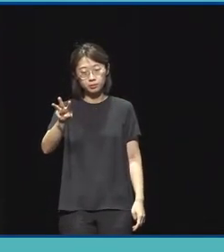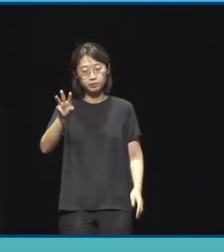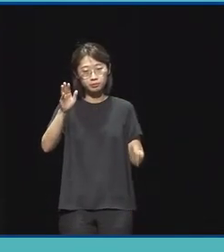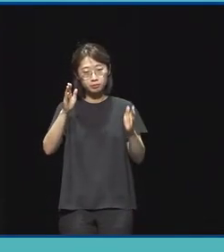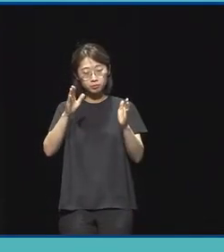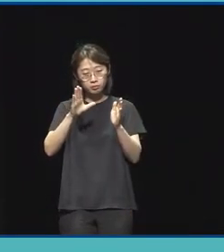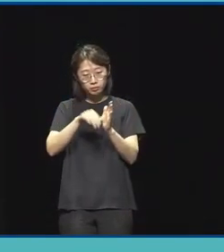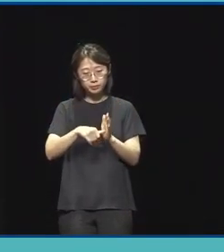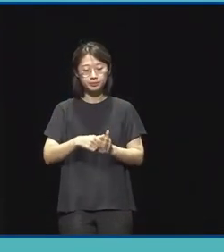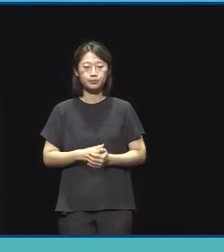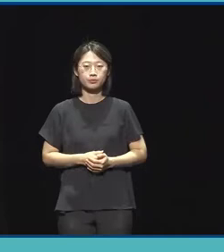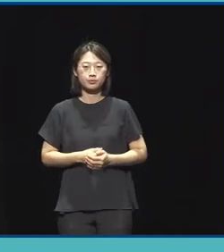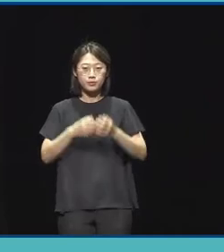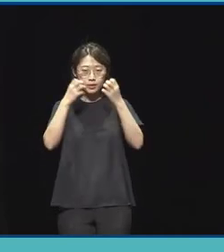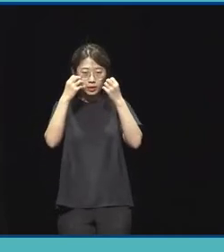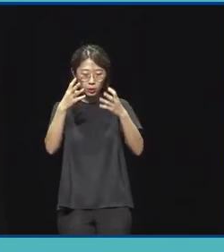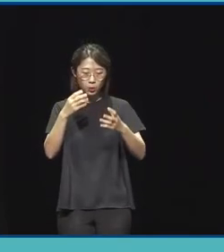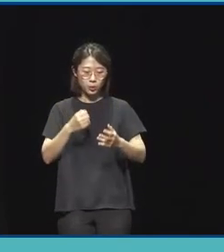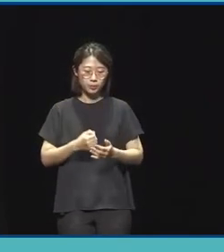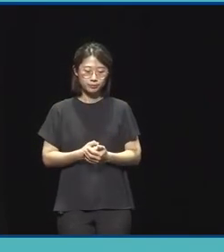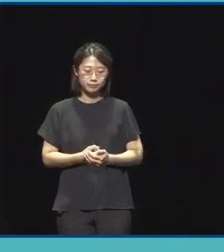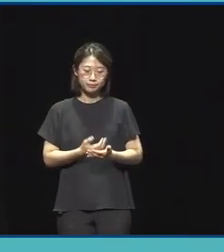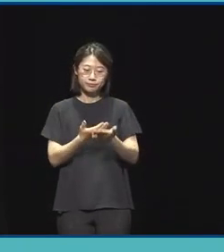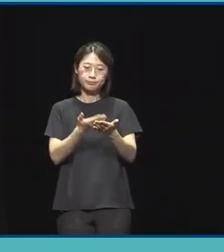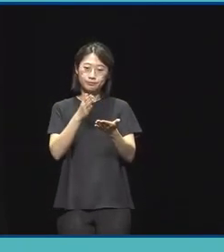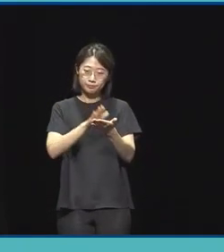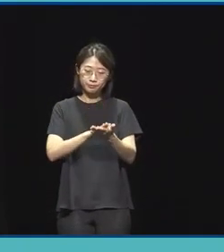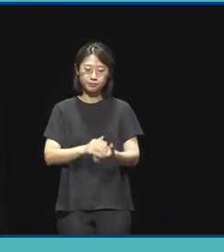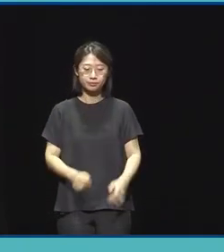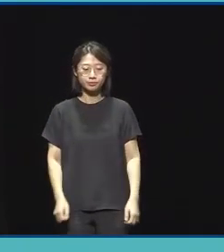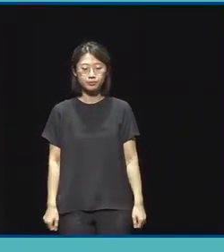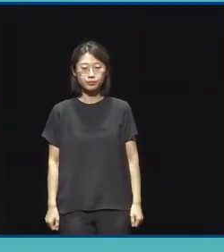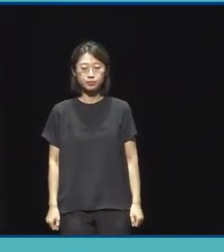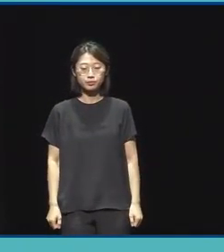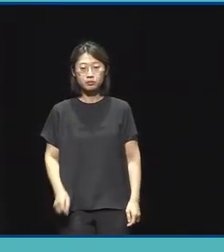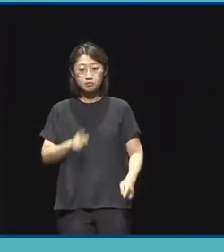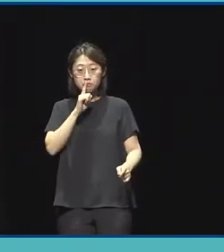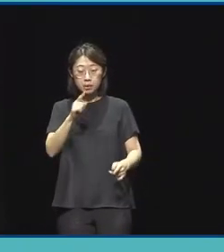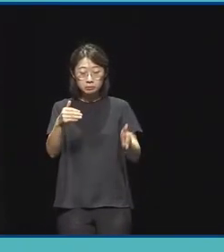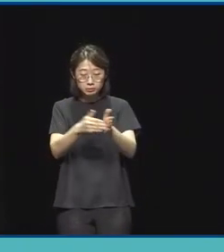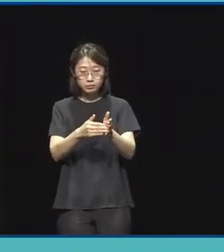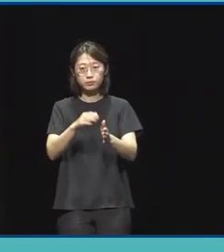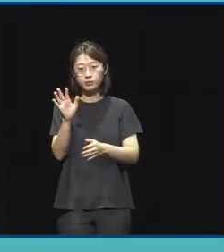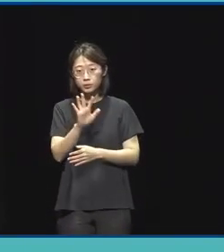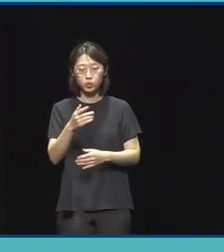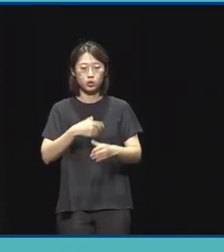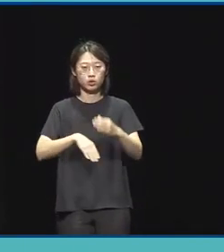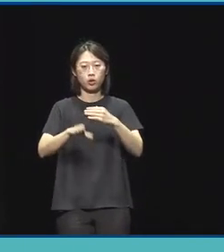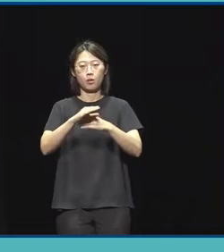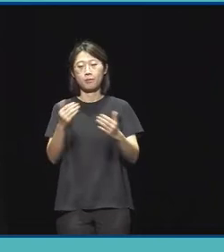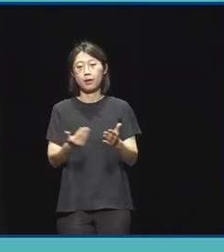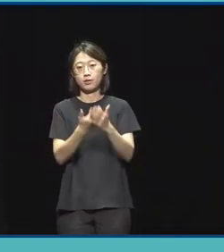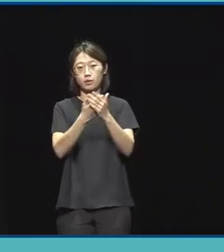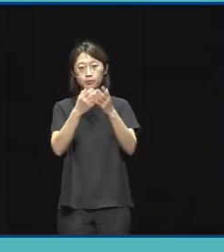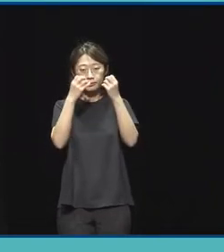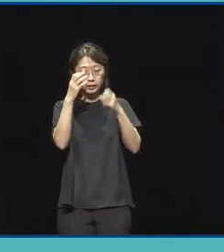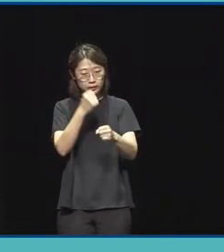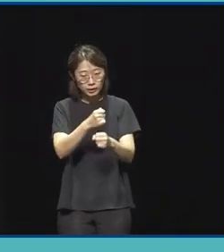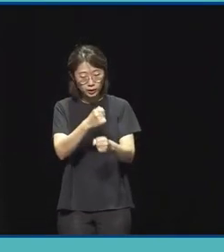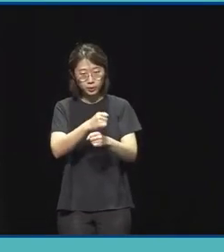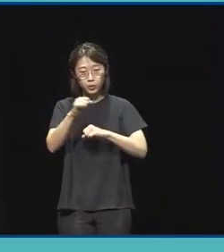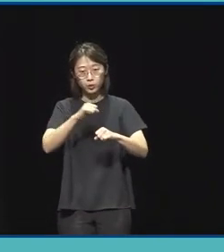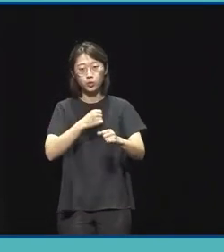신기루 세계 사업을 추가하였습니다 이대성 발표로 끝나지 않고 보다 발전적인 창작으로 이어질 수